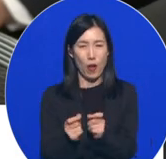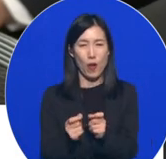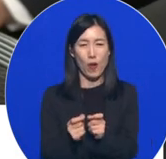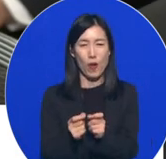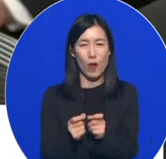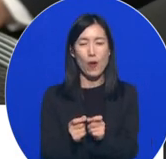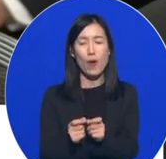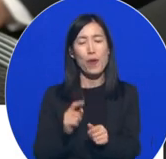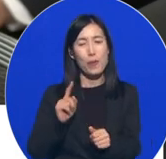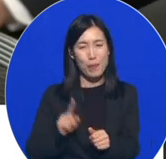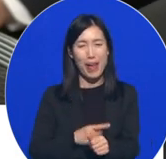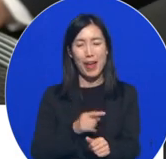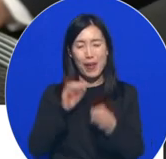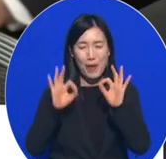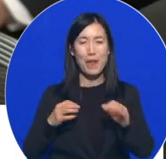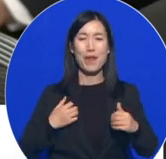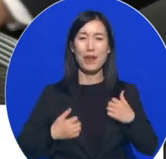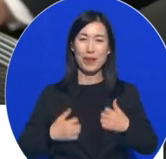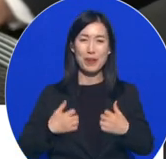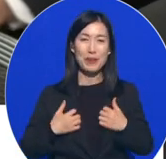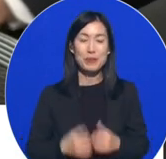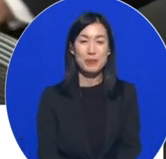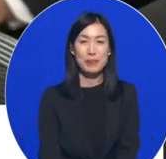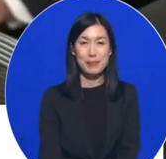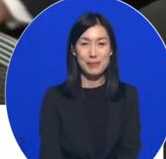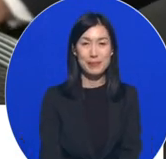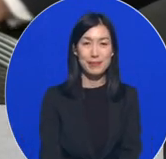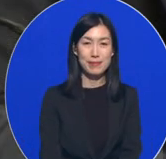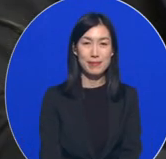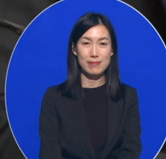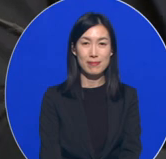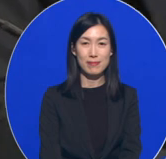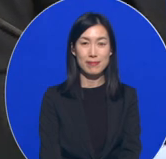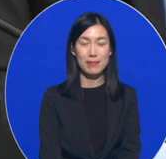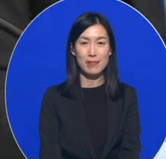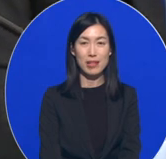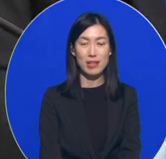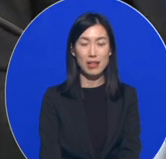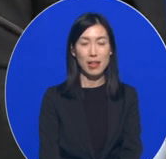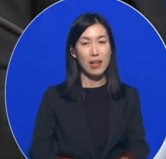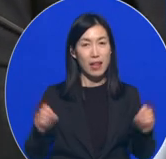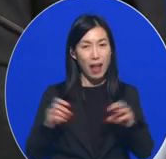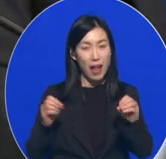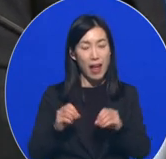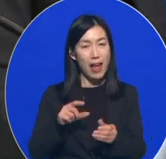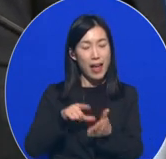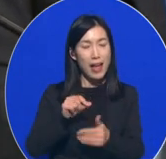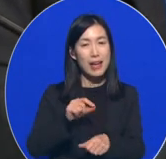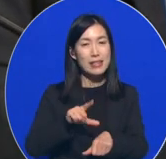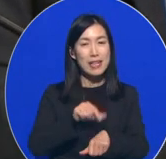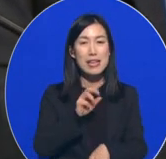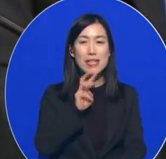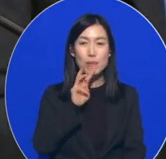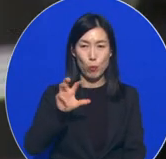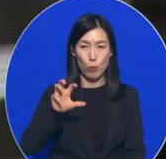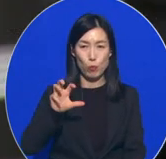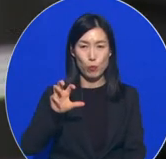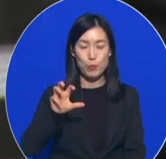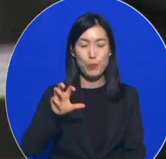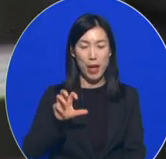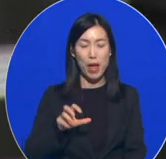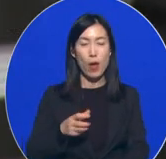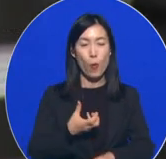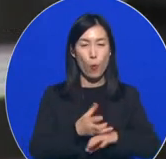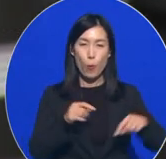긍정적으로 이어나가고 있어 매우 기쁘게 생각합니다 약 35분간 진행된 회담에서 두 정상은 외교